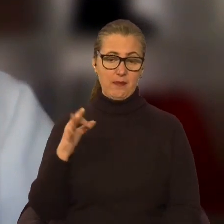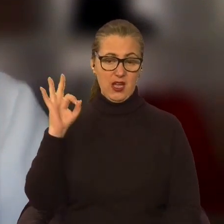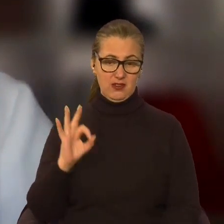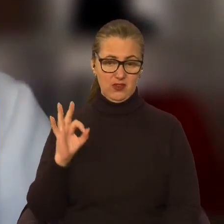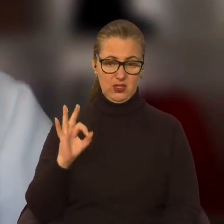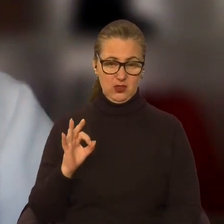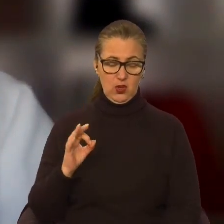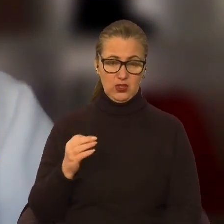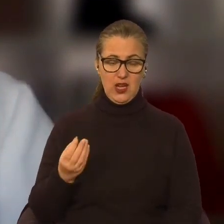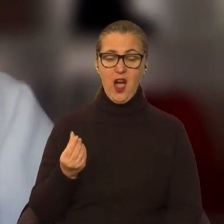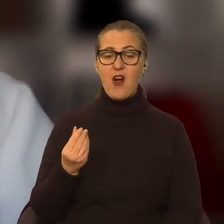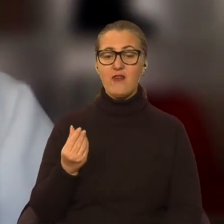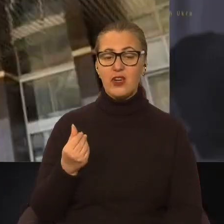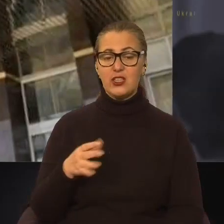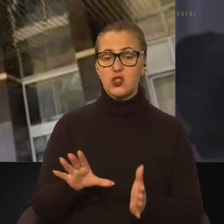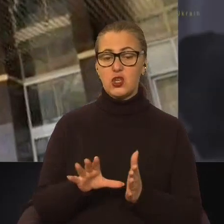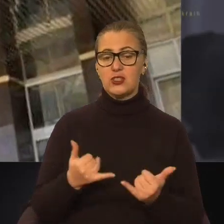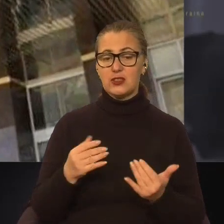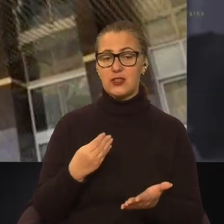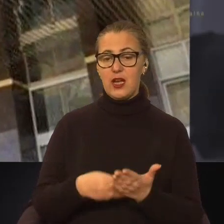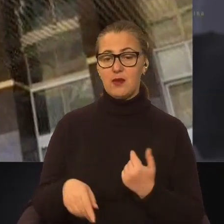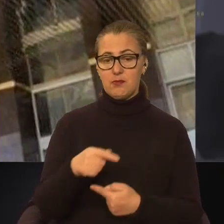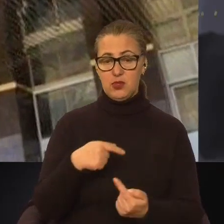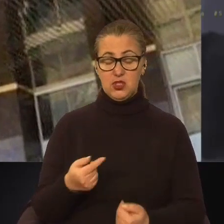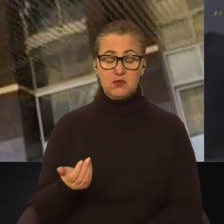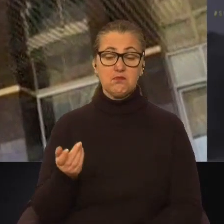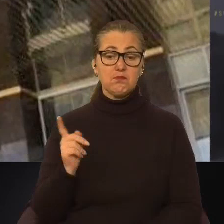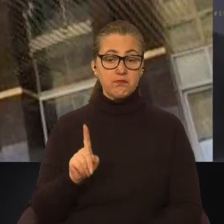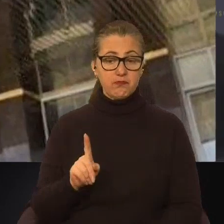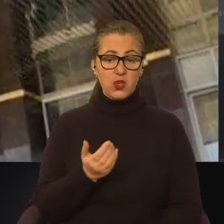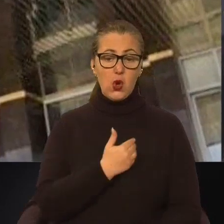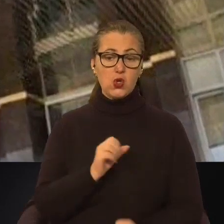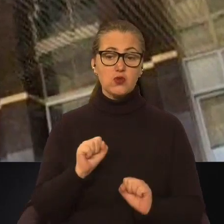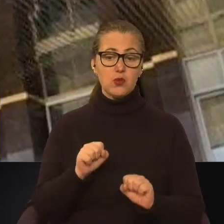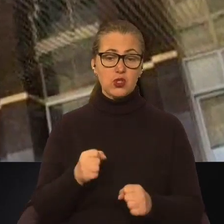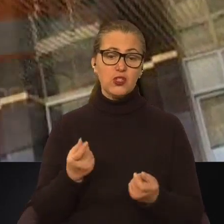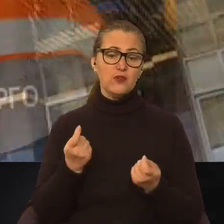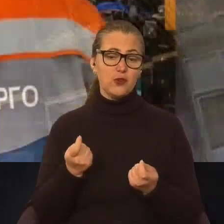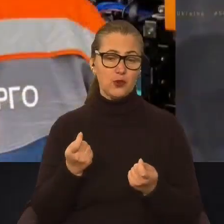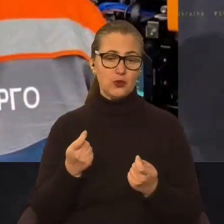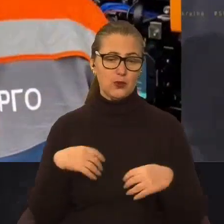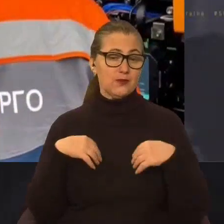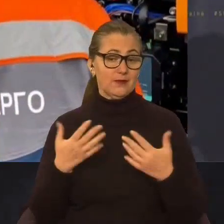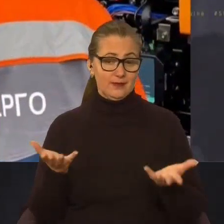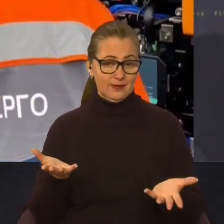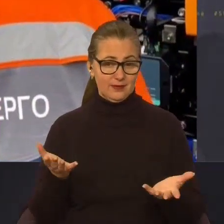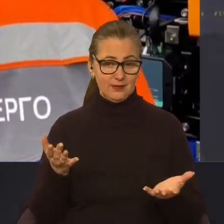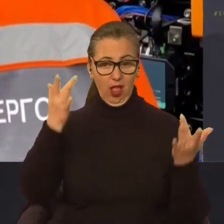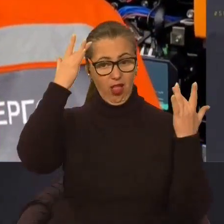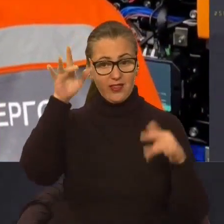вартості електроенергії для бізнесу тож хочу Можливо трошки розчарувати Сенсація відміняється